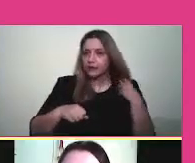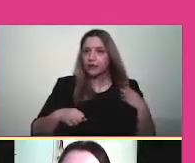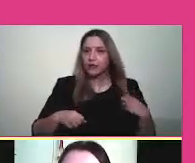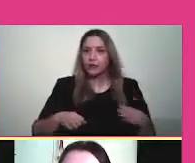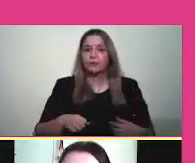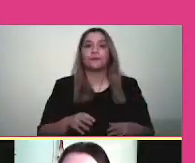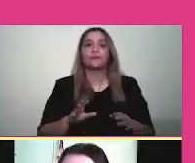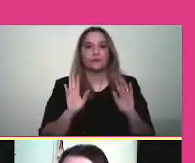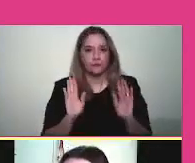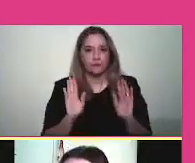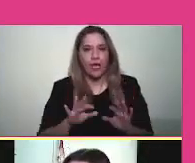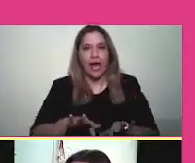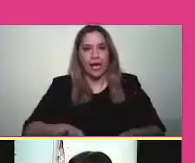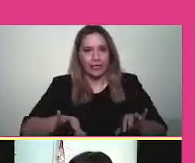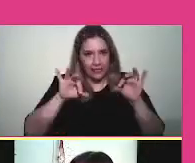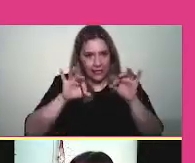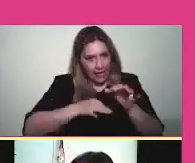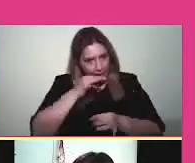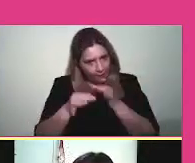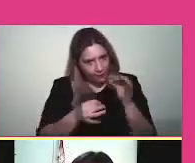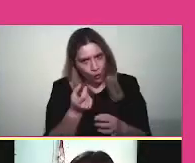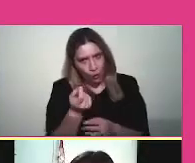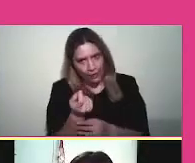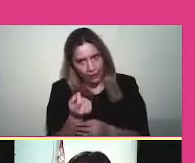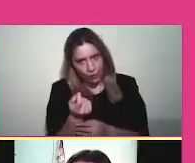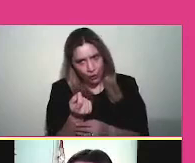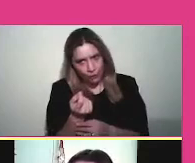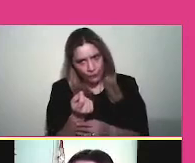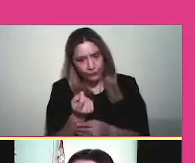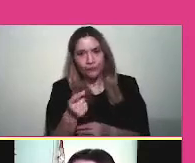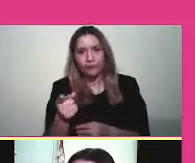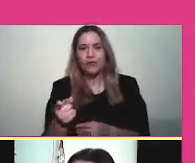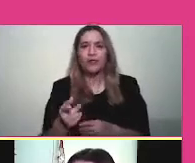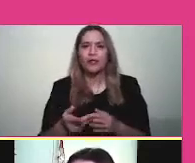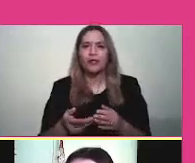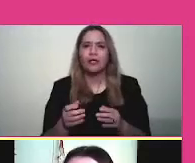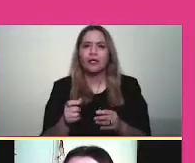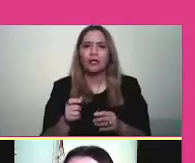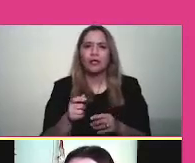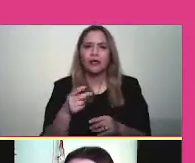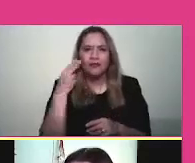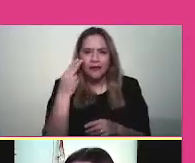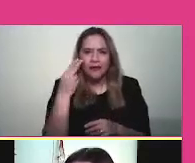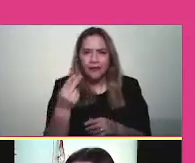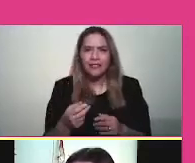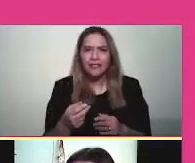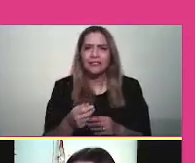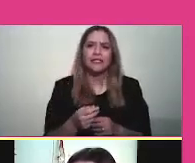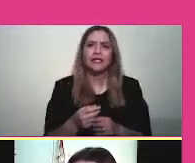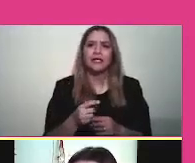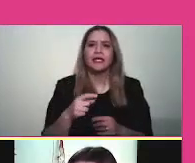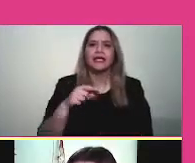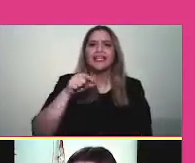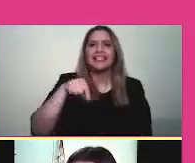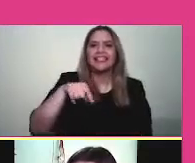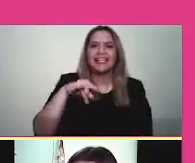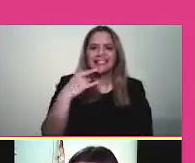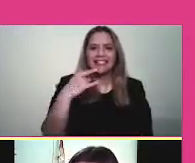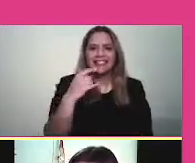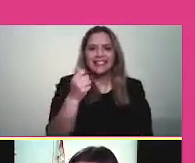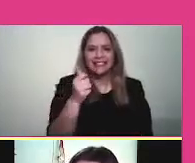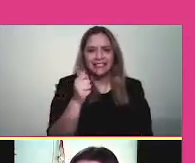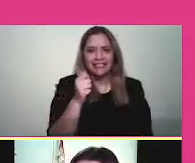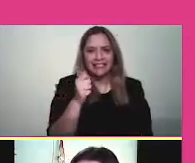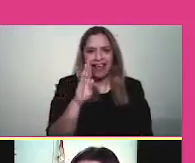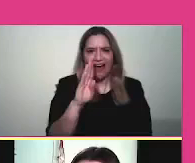Αρχικά να πω λίγο στην τεχνική υποστήριξη, αν μπορούν, τον Νικόλαο Τζαβάρα και την Αλεξάνδρα Σταματοπούλου που μπήκανε